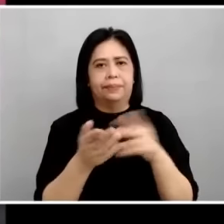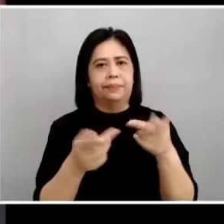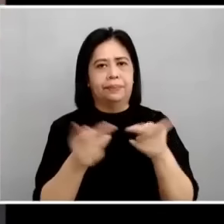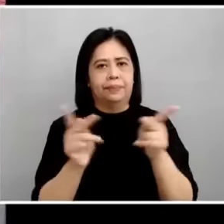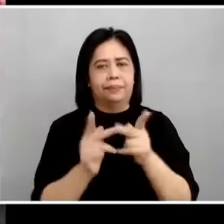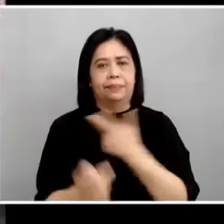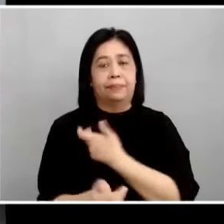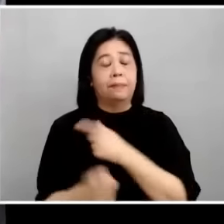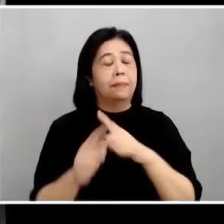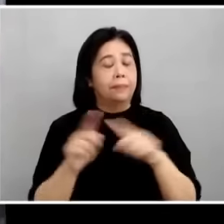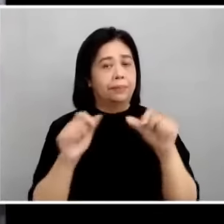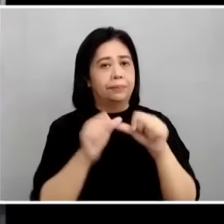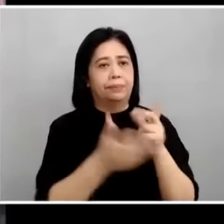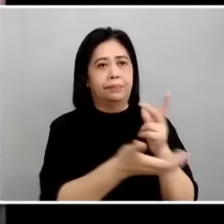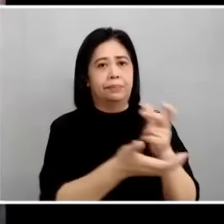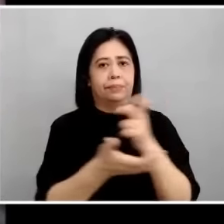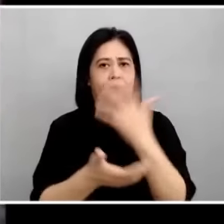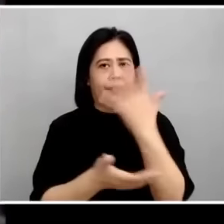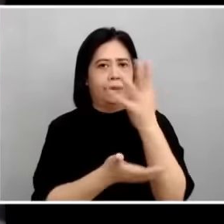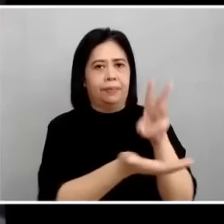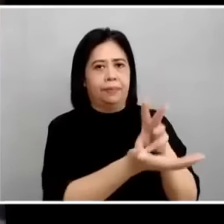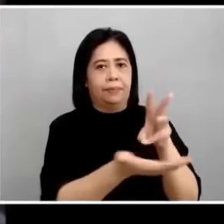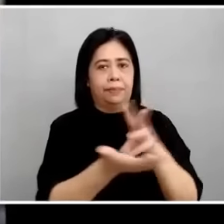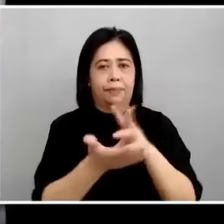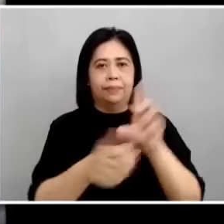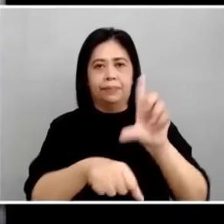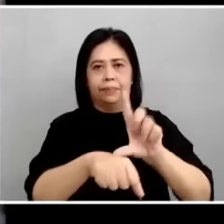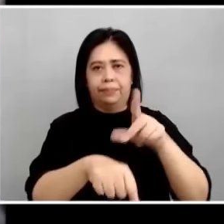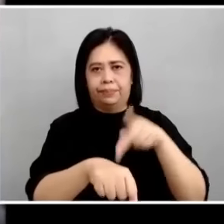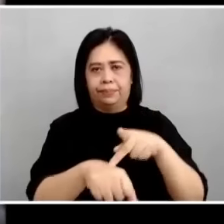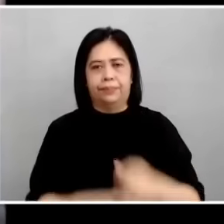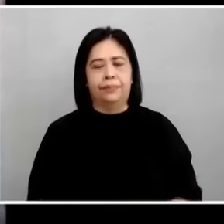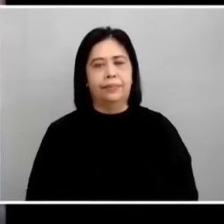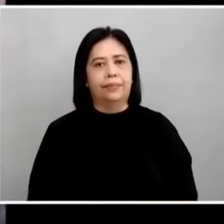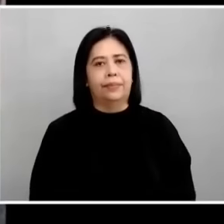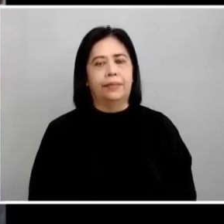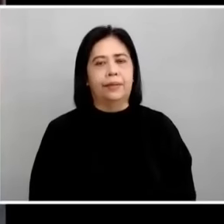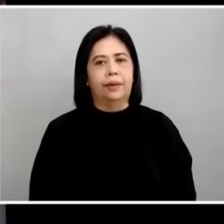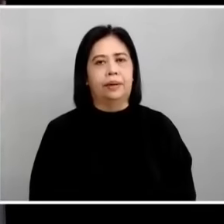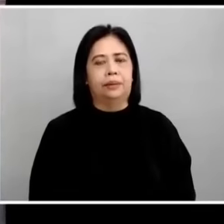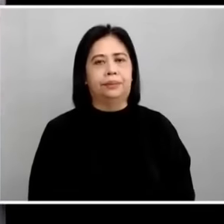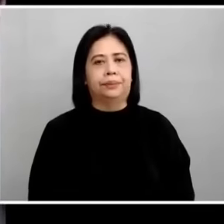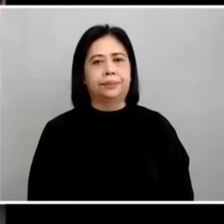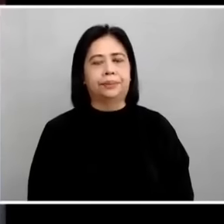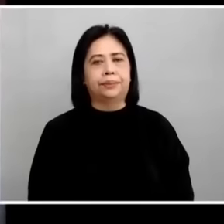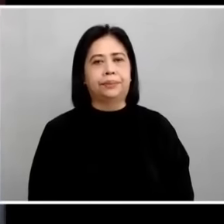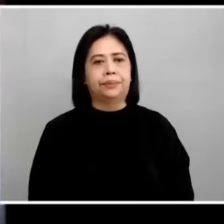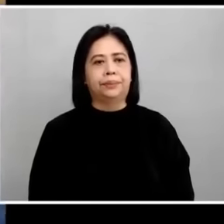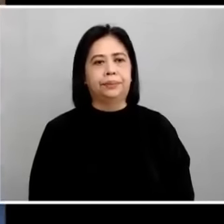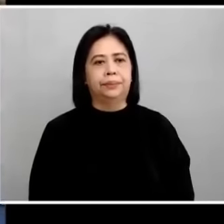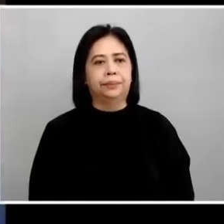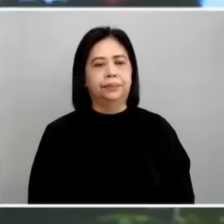pa din ang bakunahan sa 5 pang site sa Las Piñas City. Jervis Manahan, ABS-CBN News.